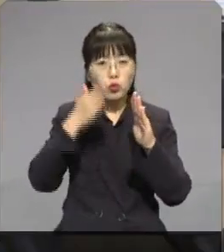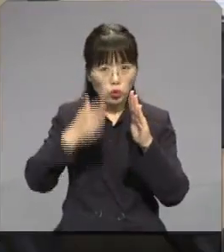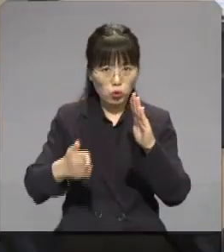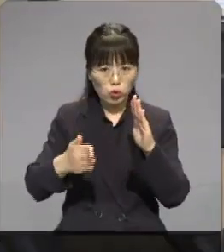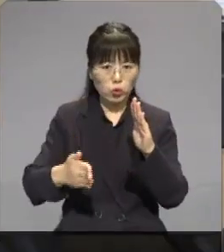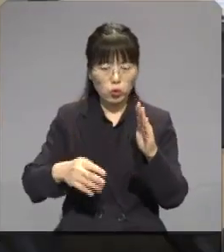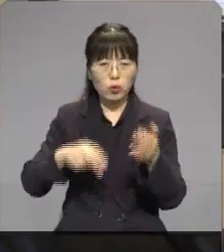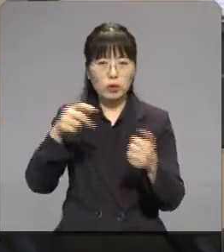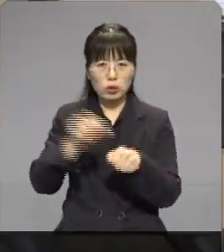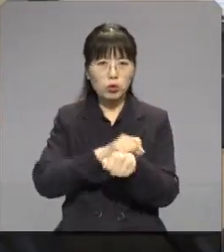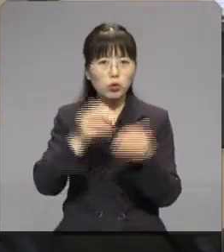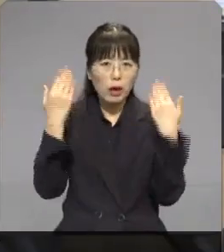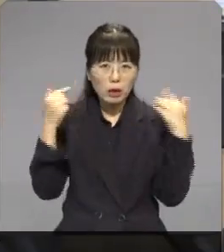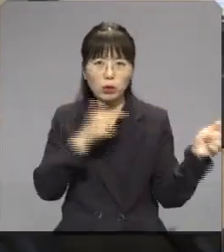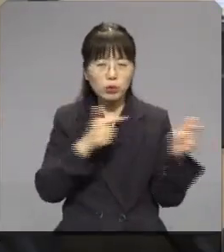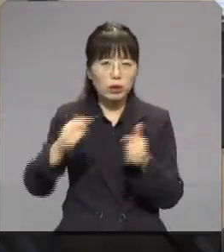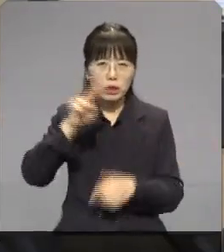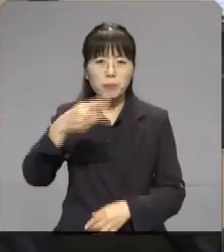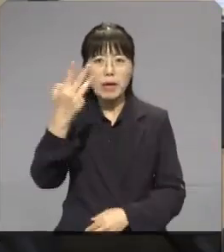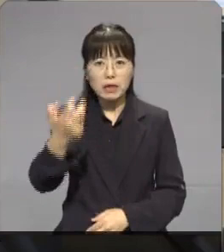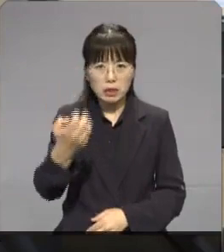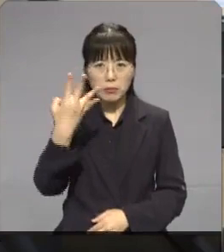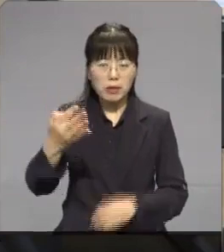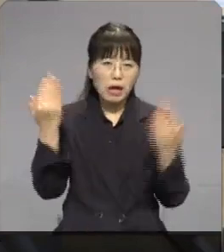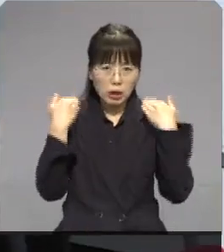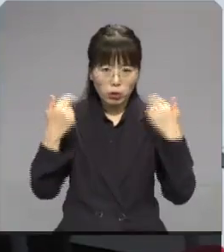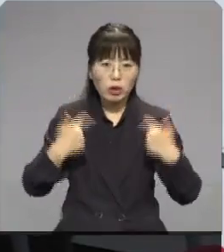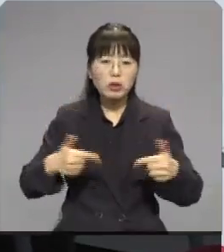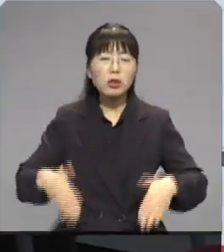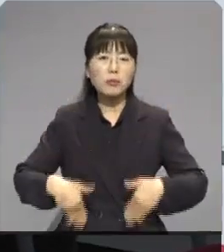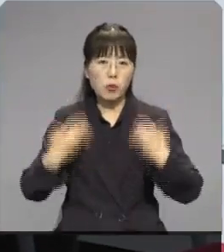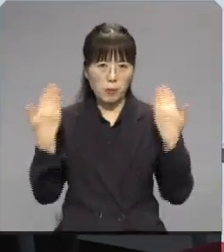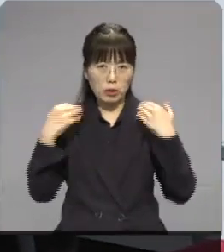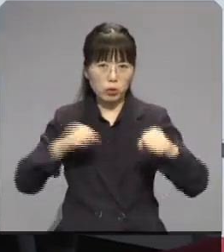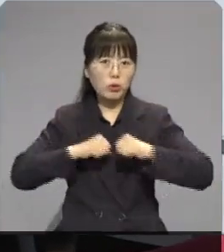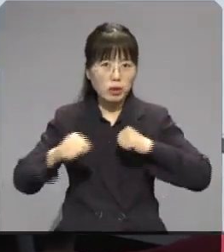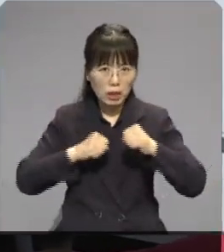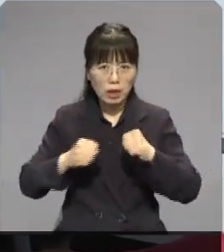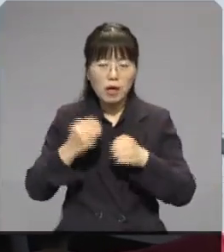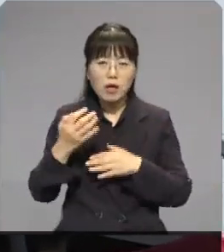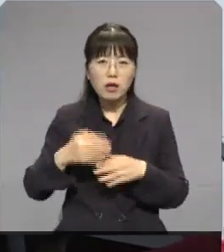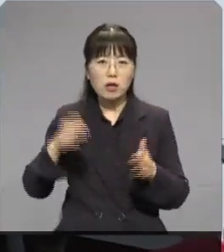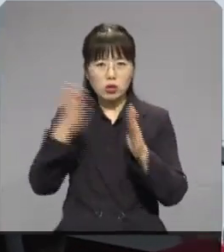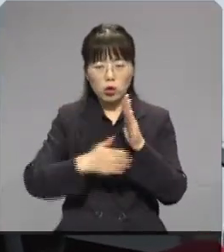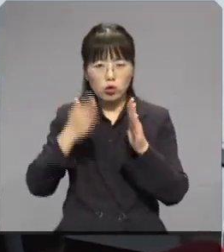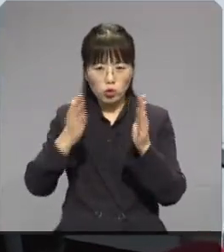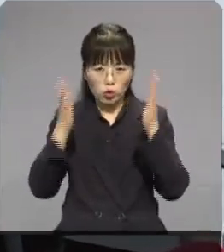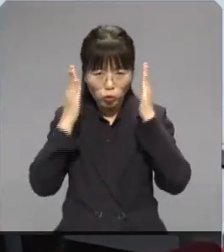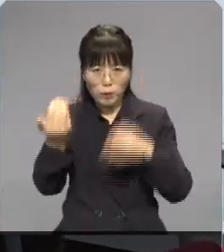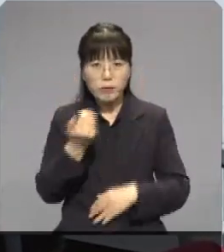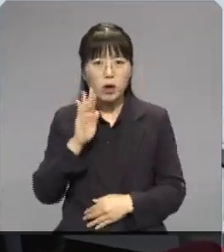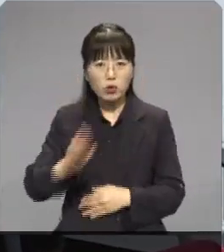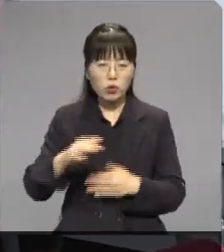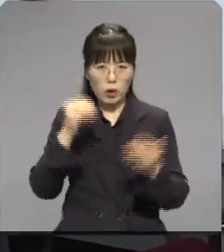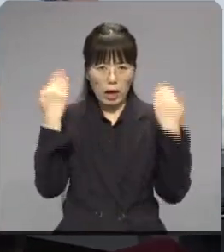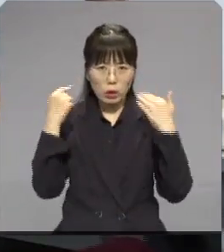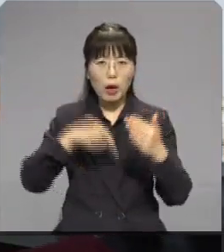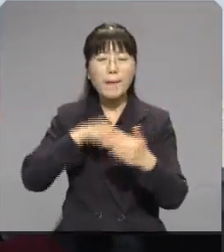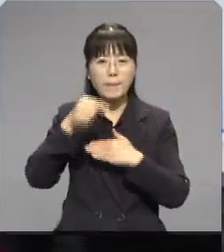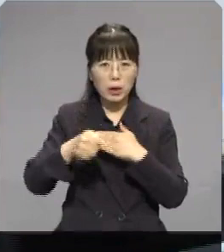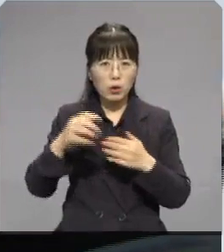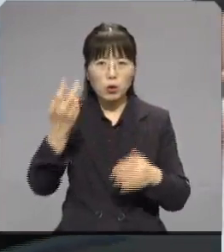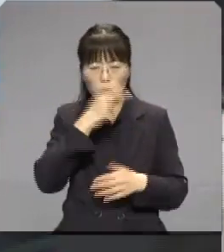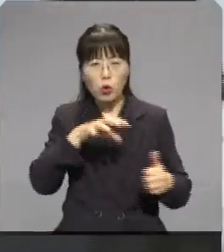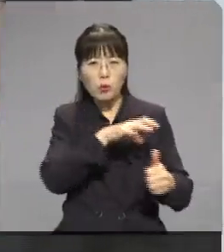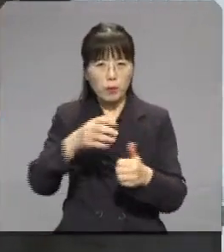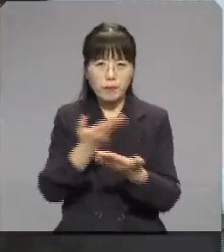국공사립초등학교와 특수학교 등 274개 교에서 늘봄 학교를 시행해 정규 수업 전으로 학교 안팎에서 교육과